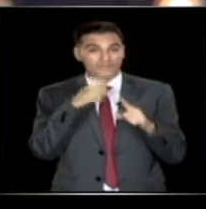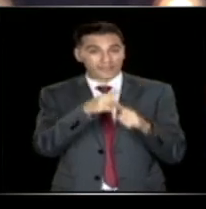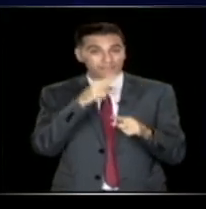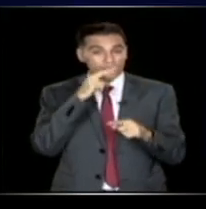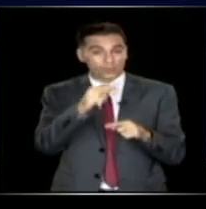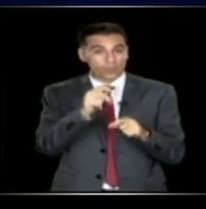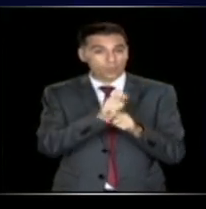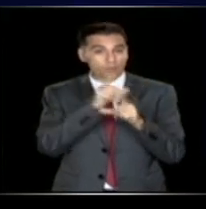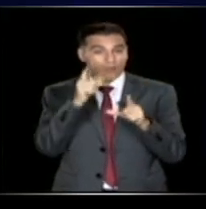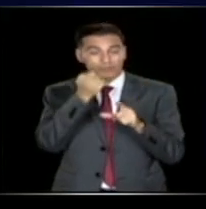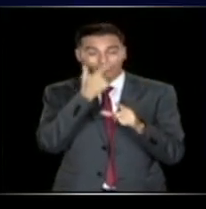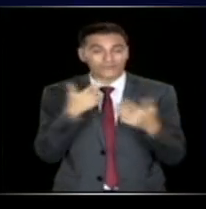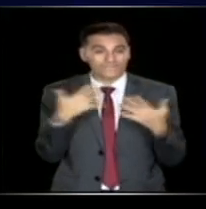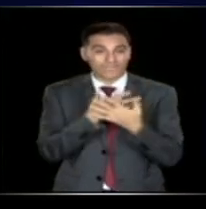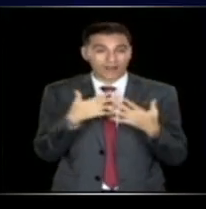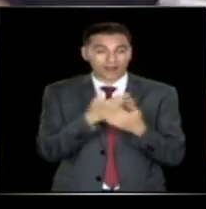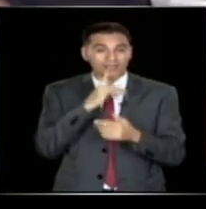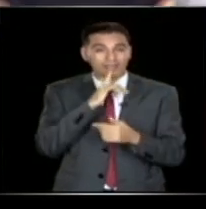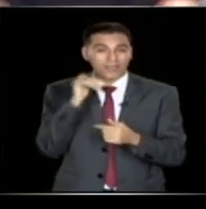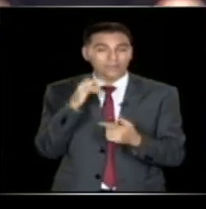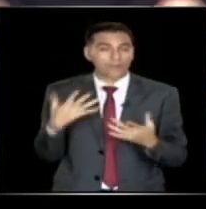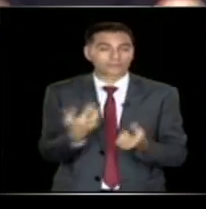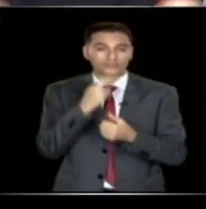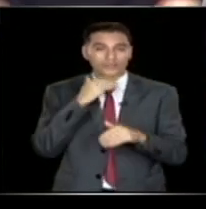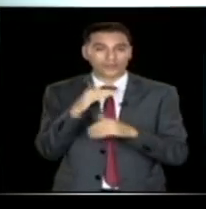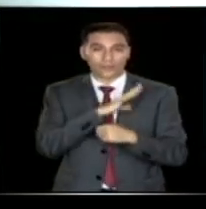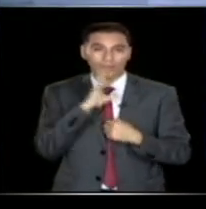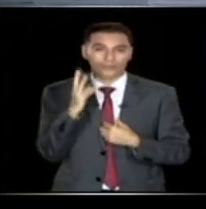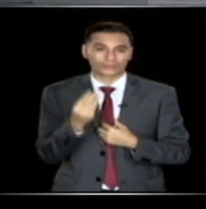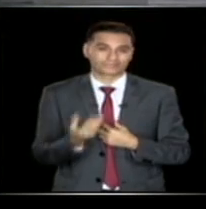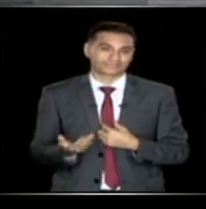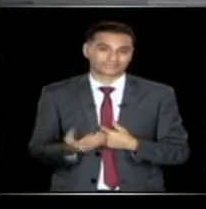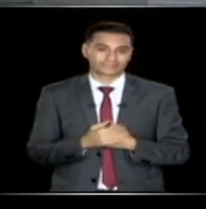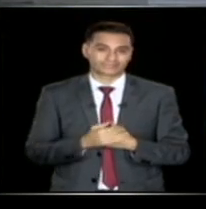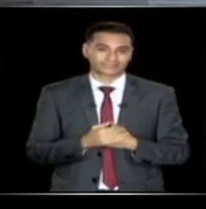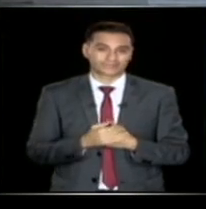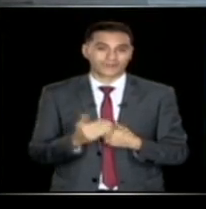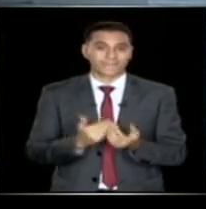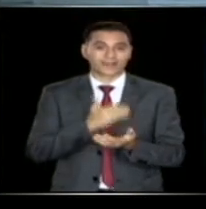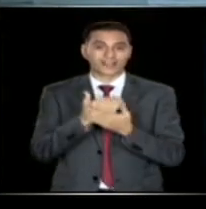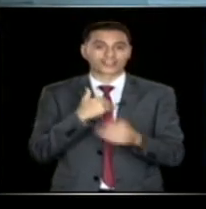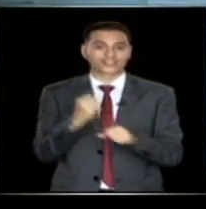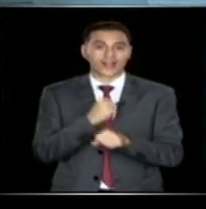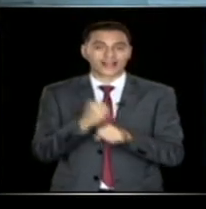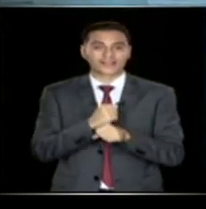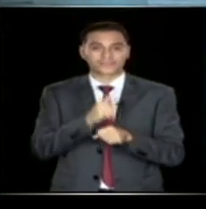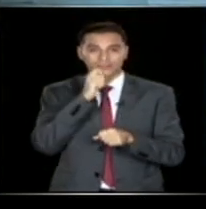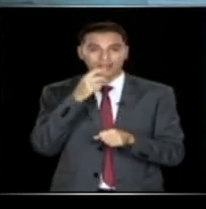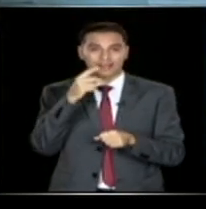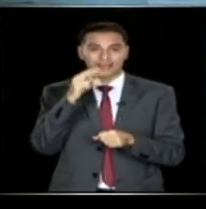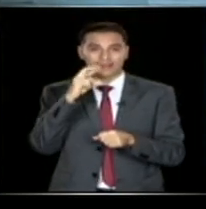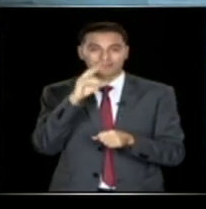كده خلاك تعيطي من الفرحه، حاجه جميله جدا. فشغلت مذيع بلغه الاشاره في ام تي